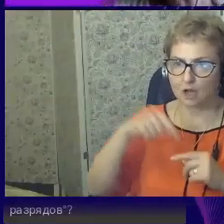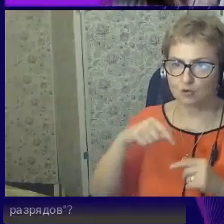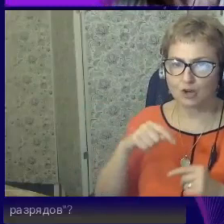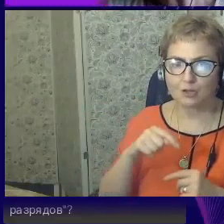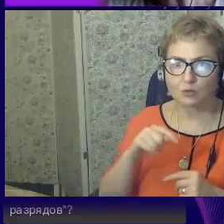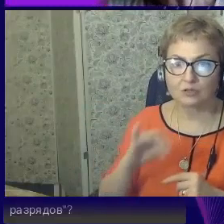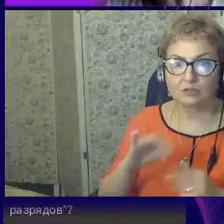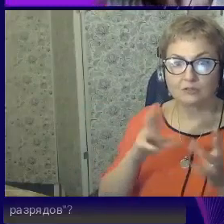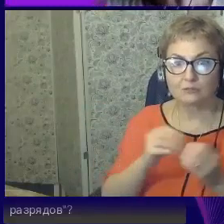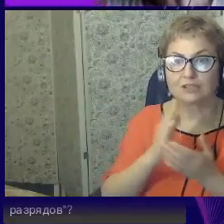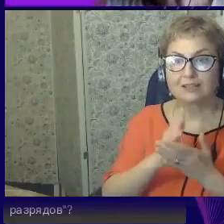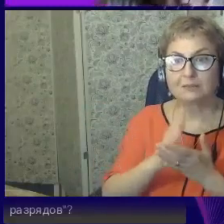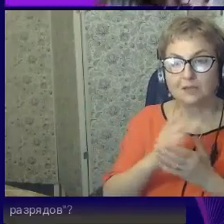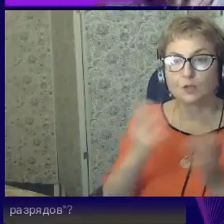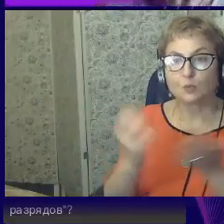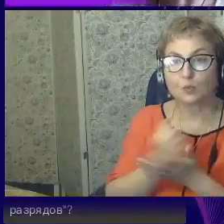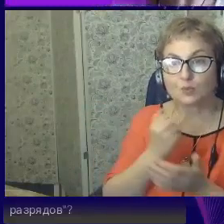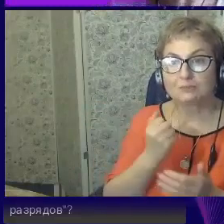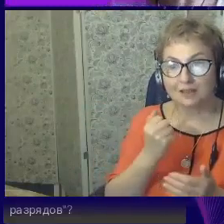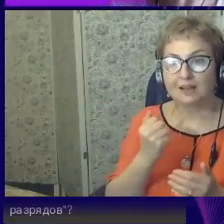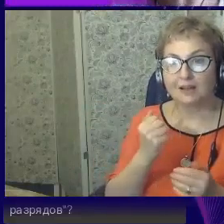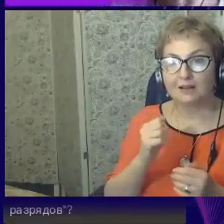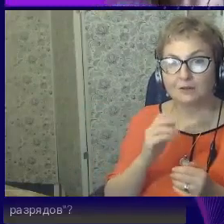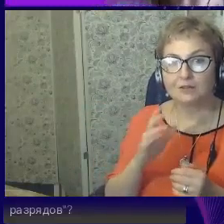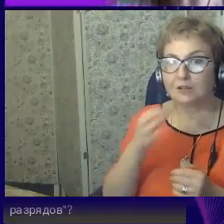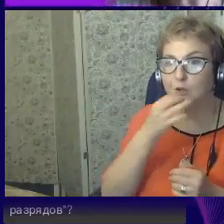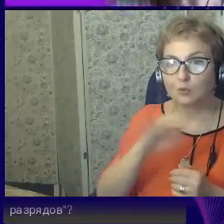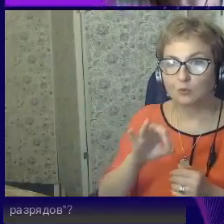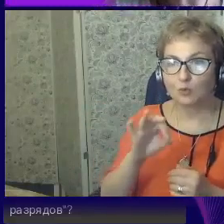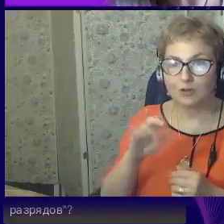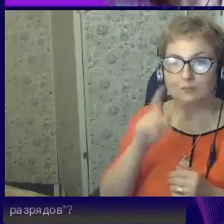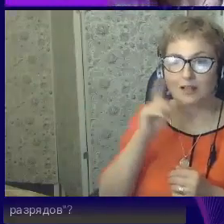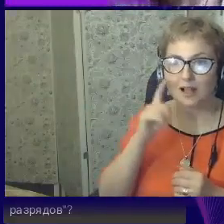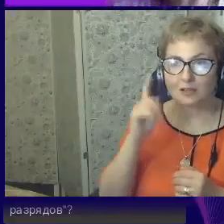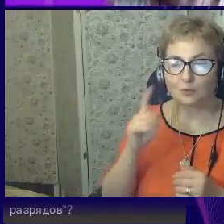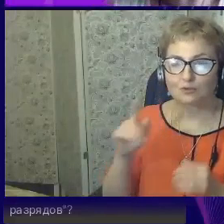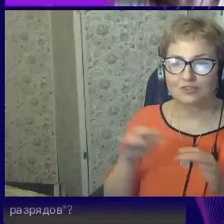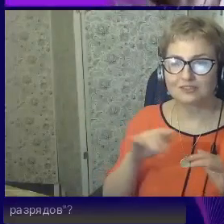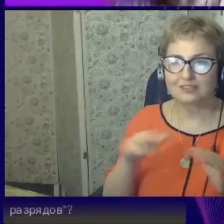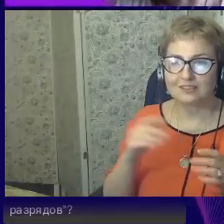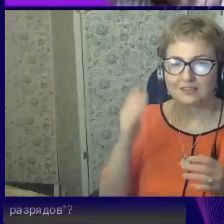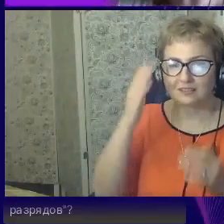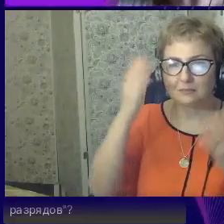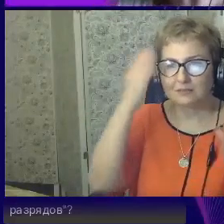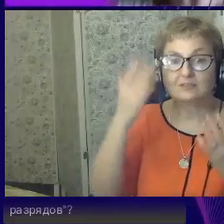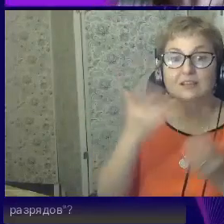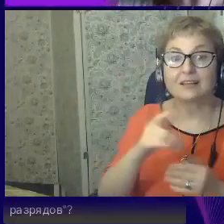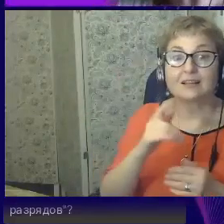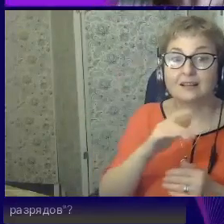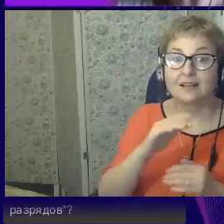общем, имеют успех практически как бы на любой молодежной тусовке. А ребятам с особенностями это нужно так